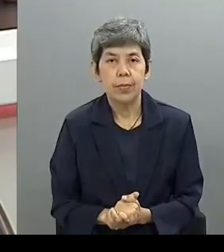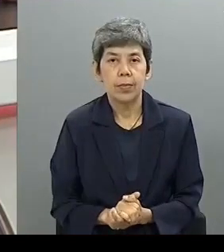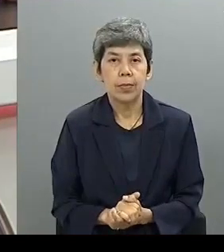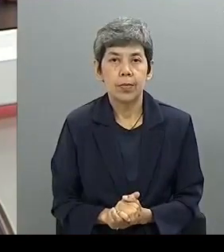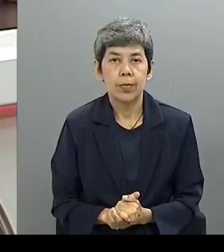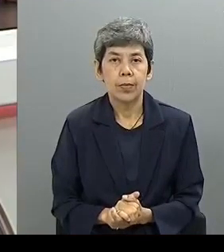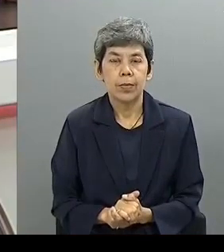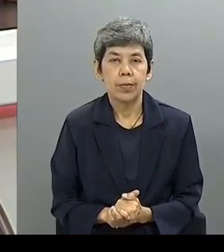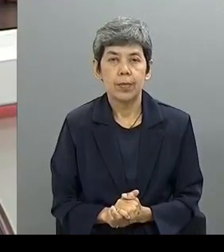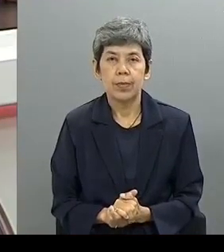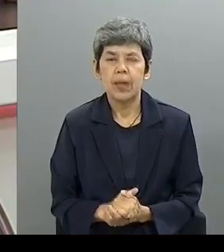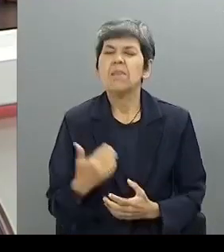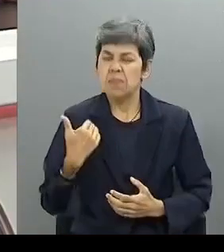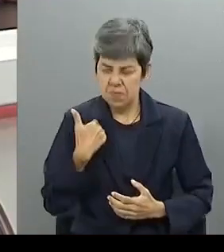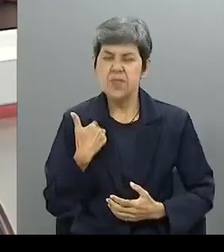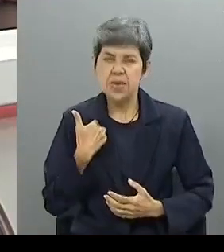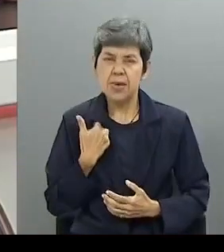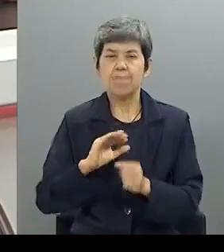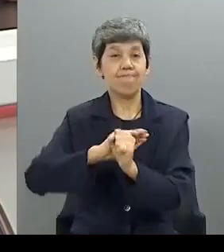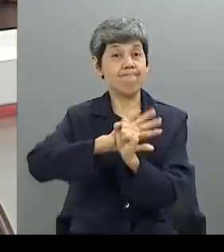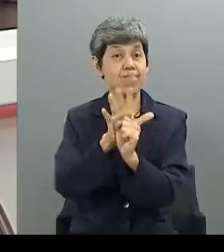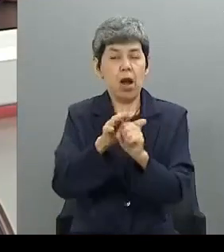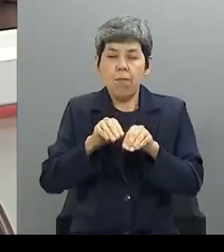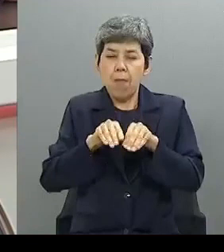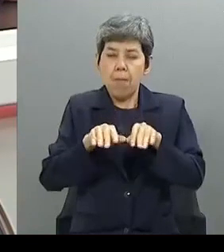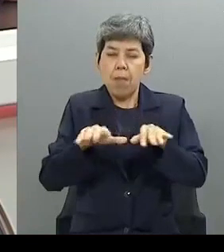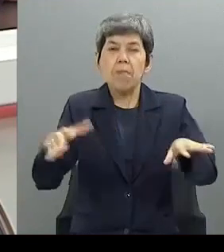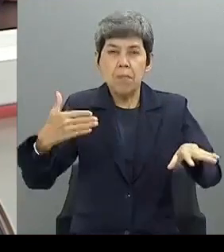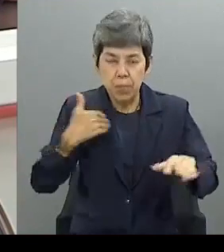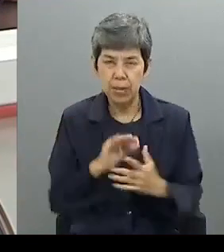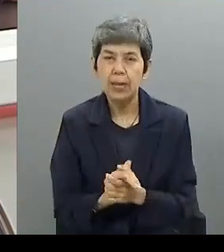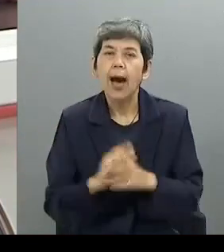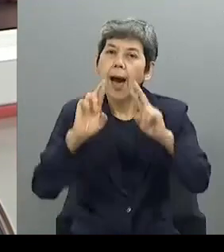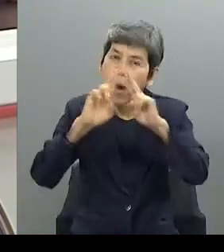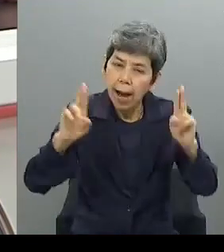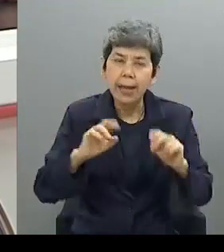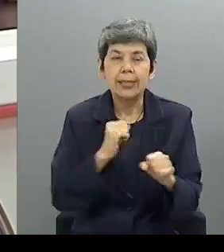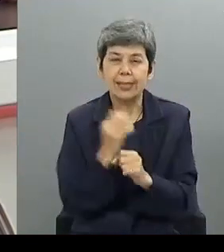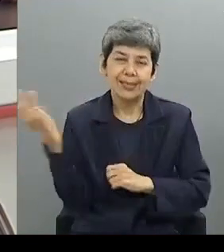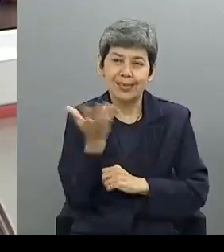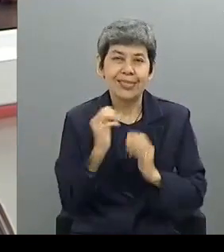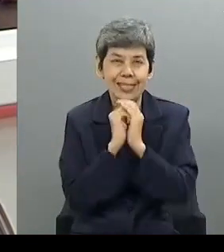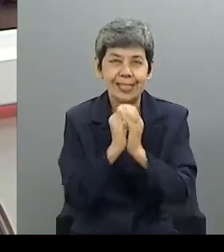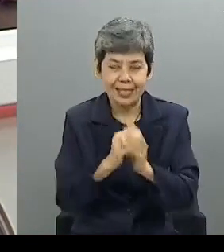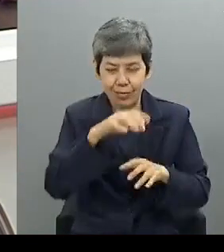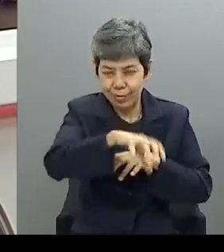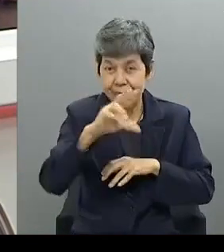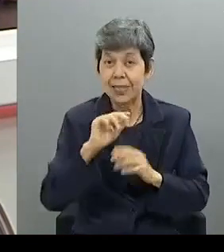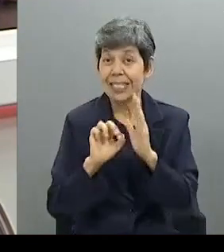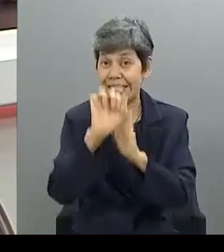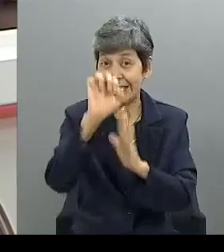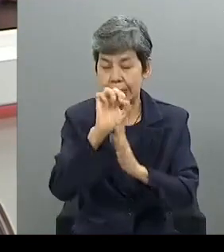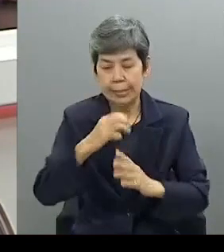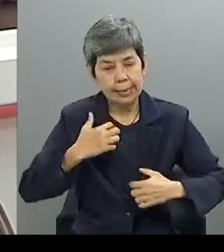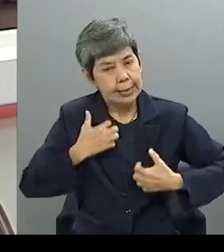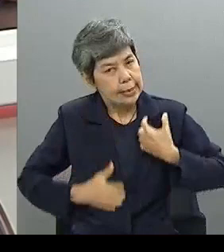ในภาวะที่มีการระบาดของโควิด -19 นะคะก็ทำให้ผู้ประกอบการโต๊ะจีนประมาณ30แห่งในจังหวัดเชียงใหม่กำลังเดือดร้อนหนักค่ะ